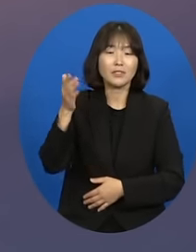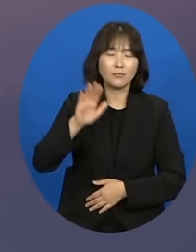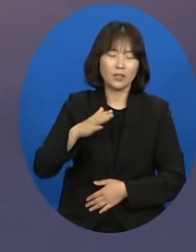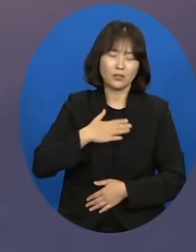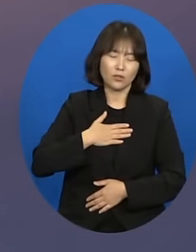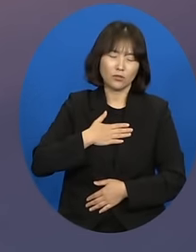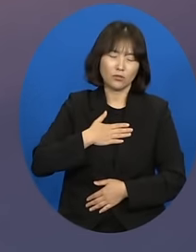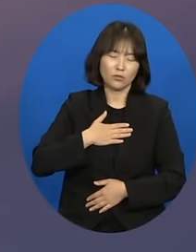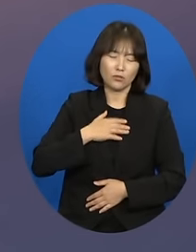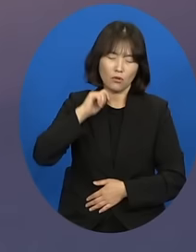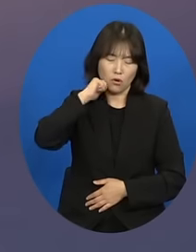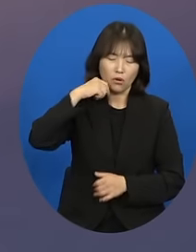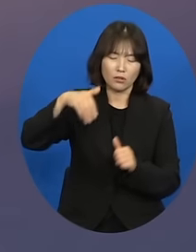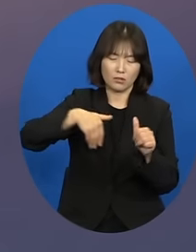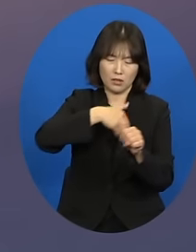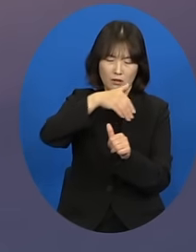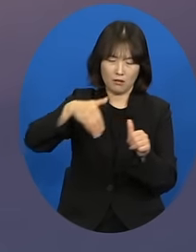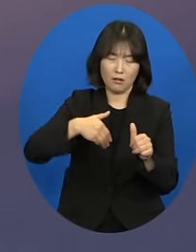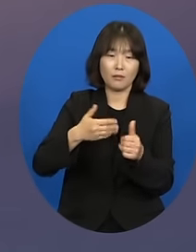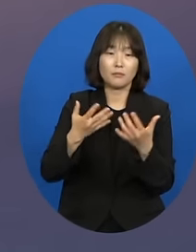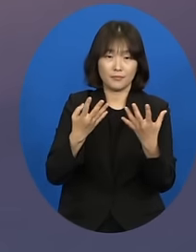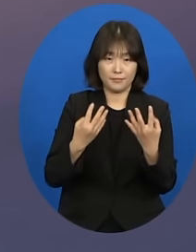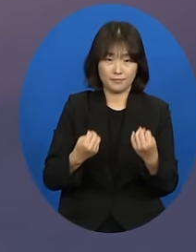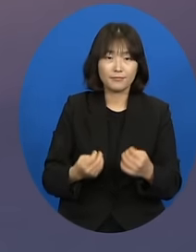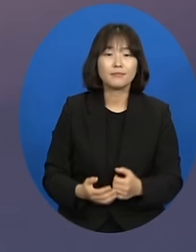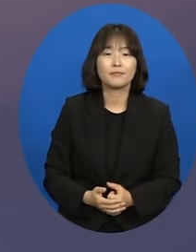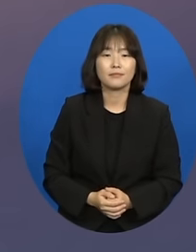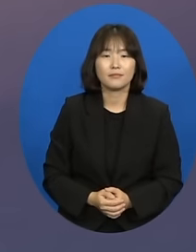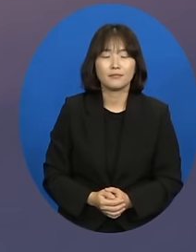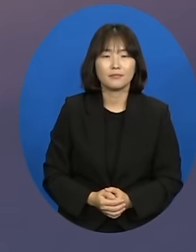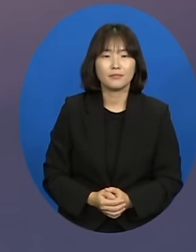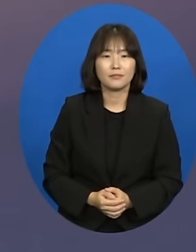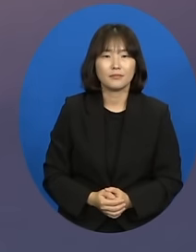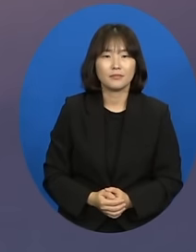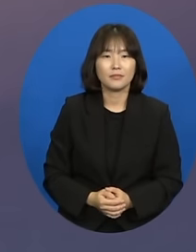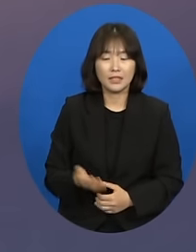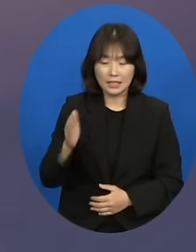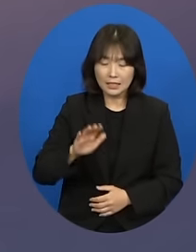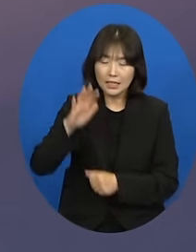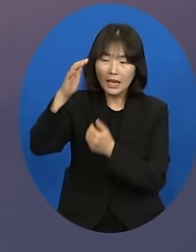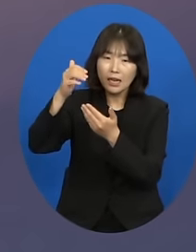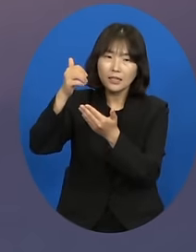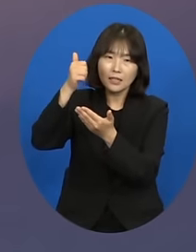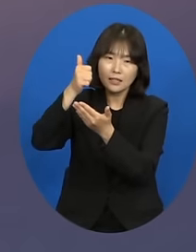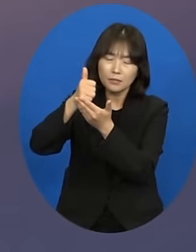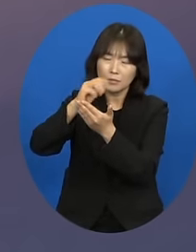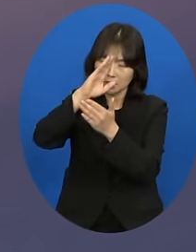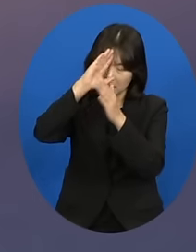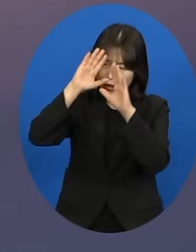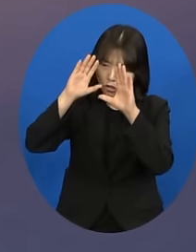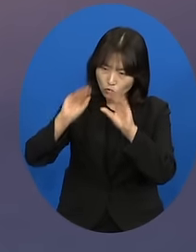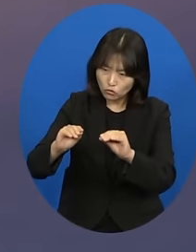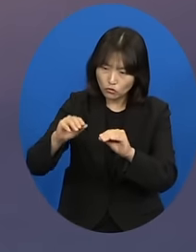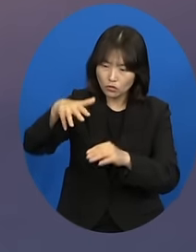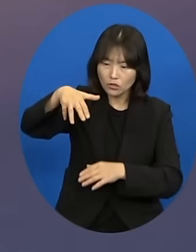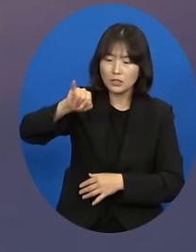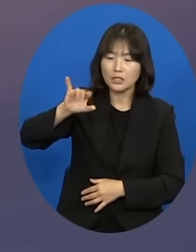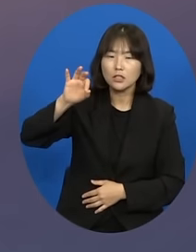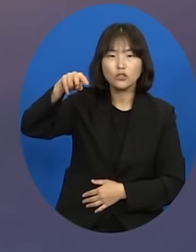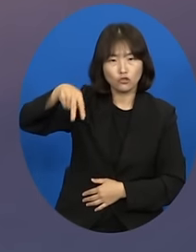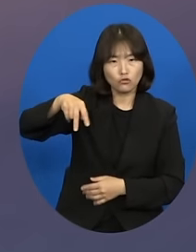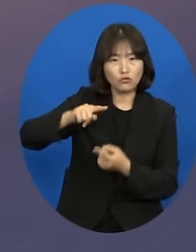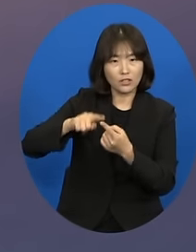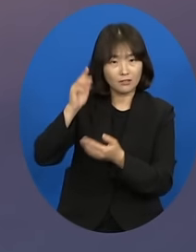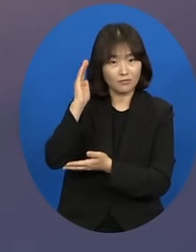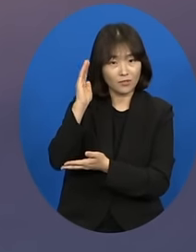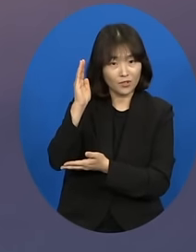있는 것이 사실입니다. 그런데 하나님의 치유에 대해서 오늘 여러분들과 나눠야 되는 거죠.